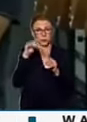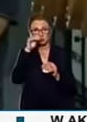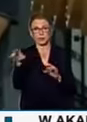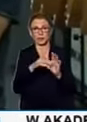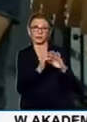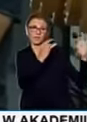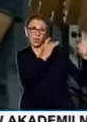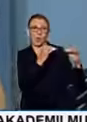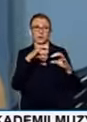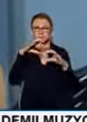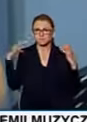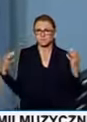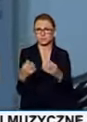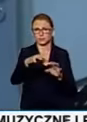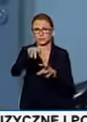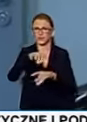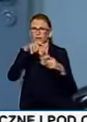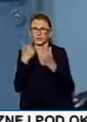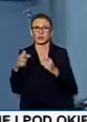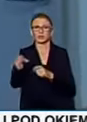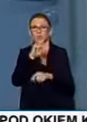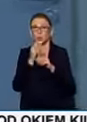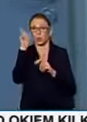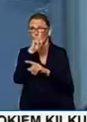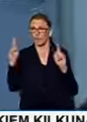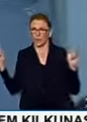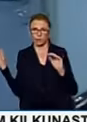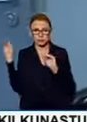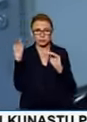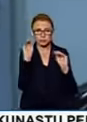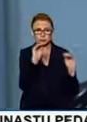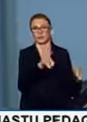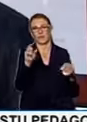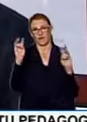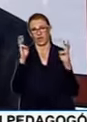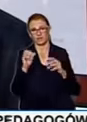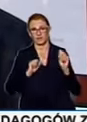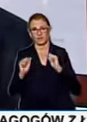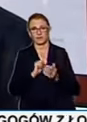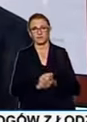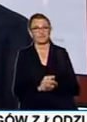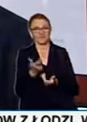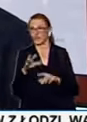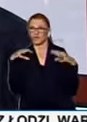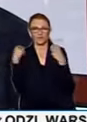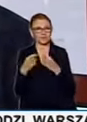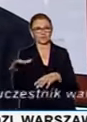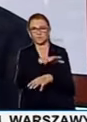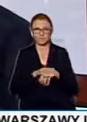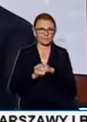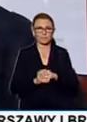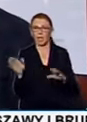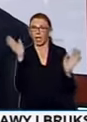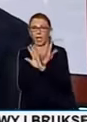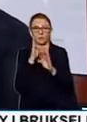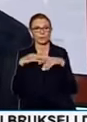Fleciści, oboiści, klarneciści i waltorniści pod okiem pedagogów szlifują swój muzyczny warsztat. Wszyscy są bardzo przyjaźni, atmosfera